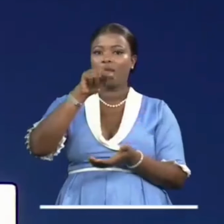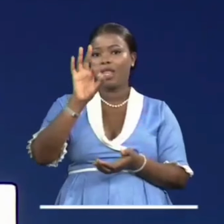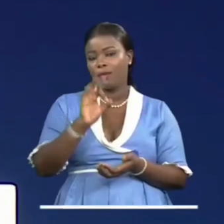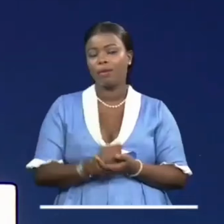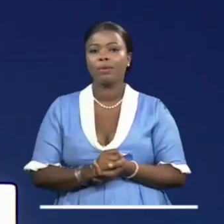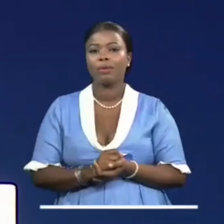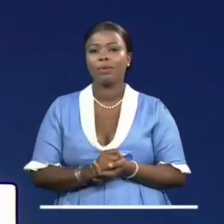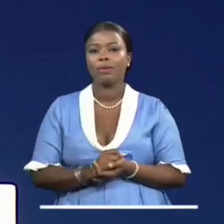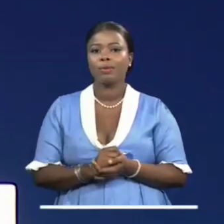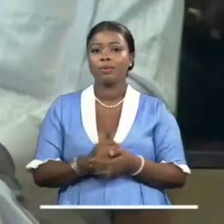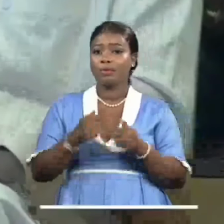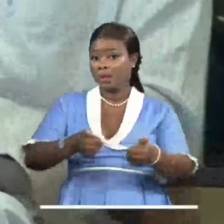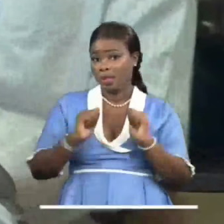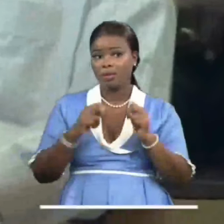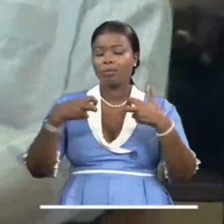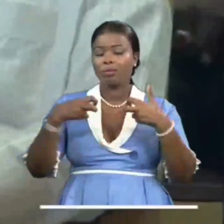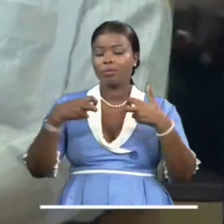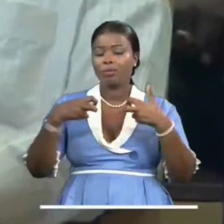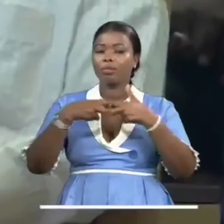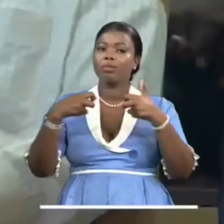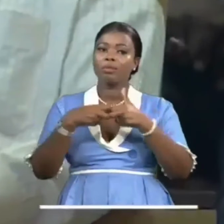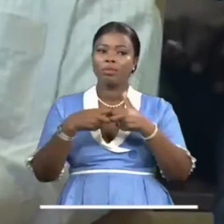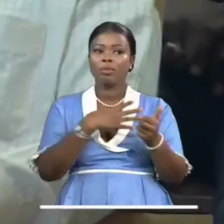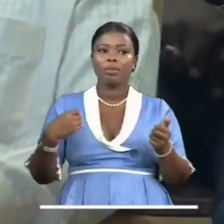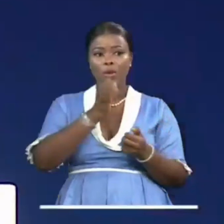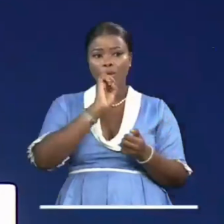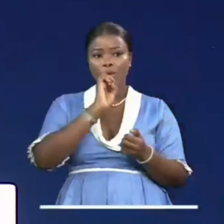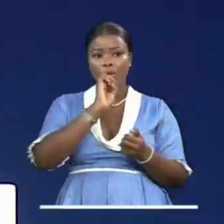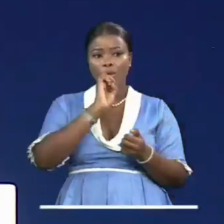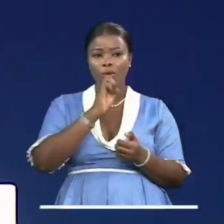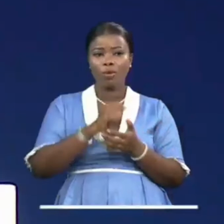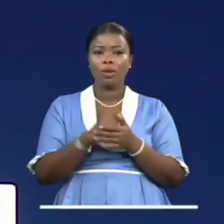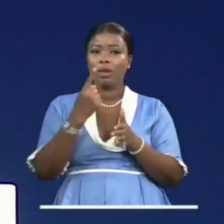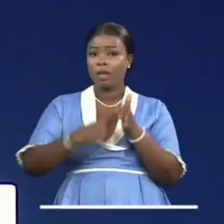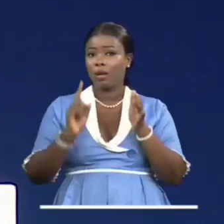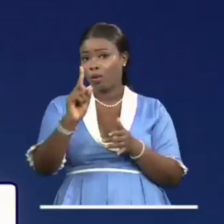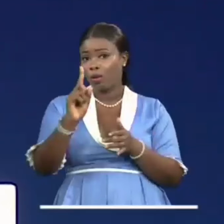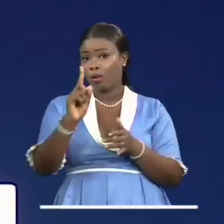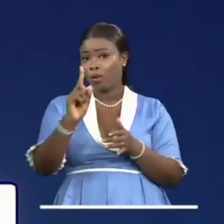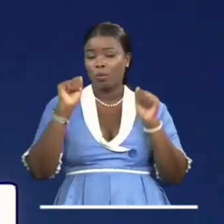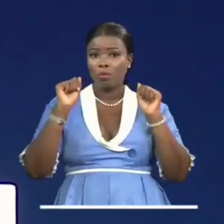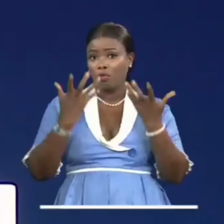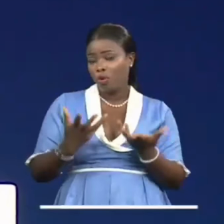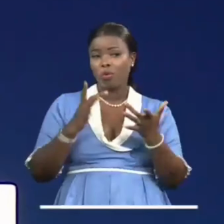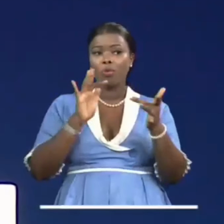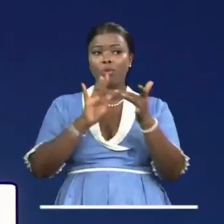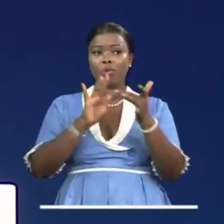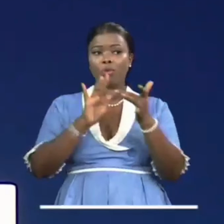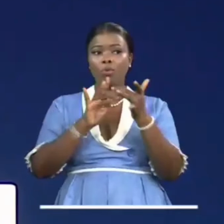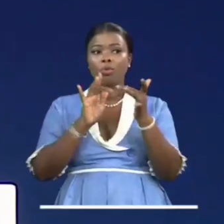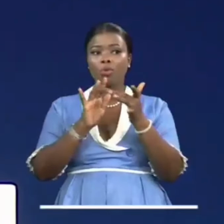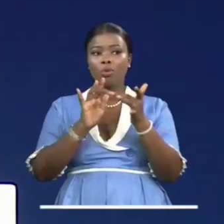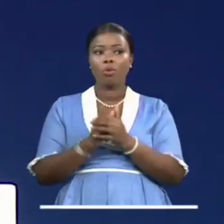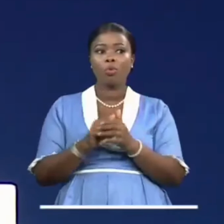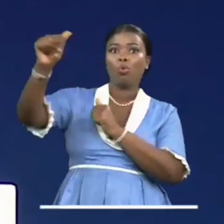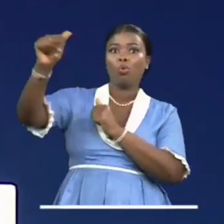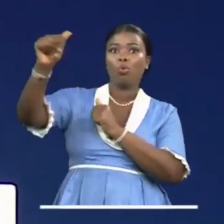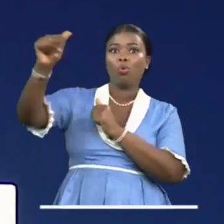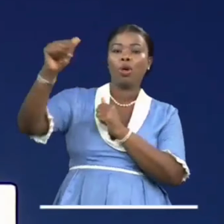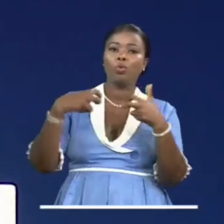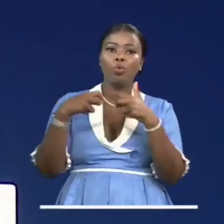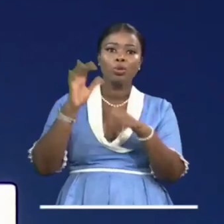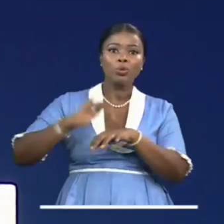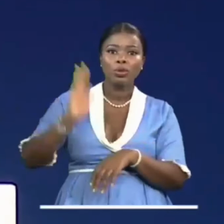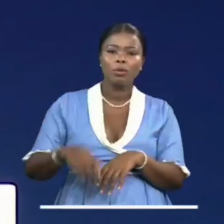l'électricité et à l'eau 100 %. ça veut dire que si quelqu'un veut se conneecté àélectricité même à PATA dans le mououa qui n'a jamais vu de courant ils